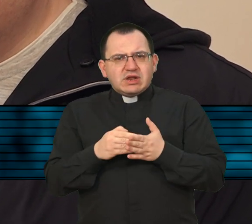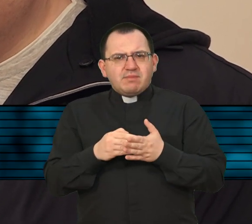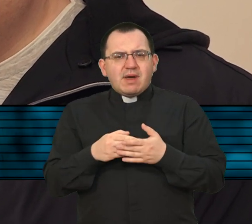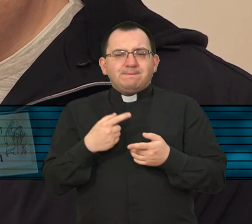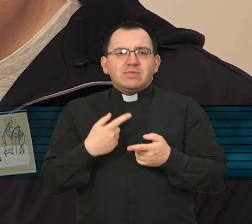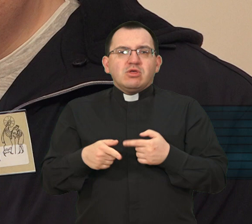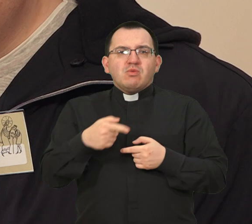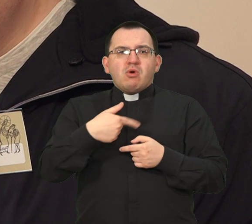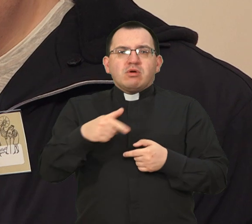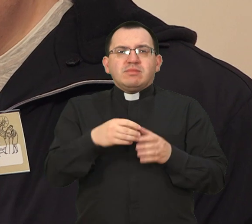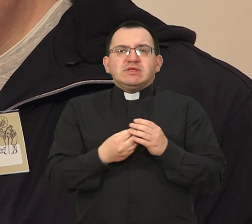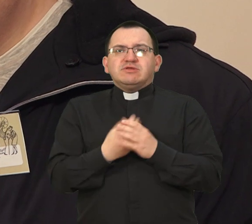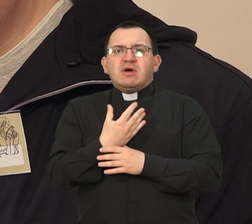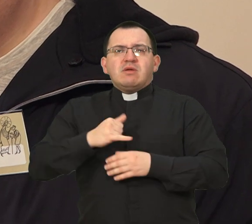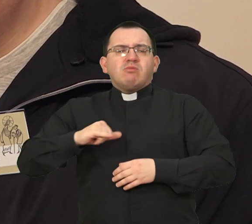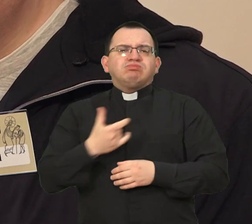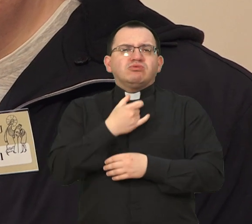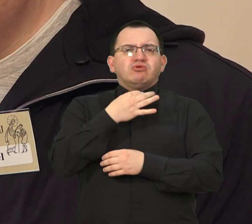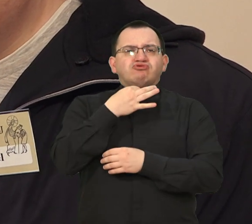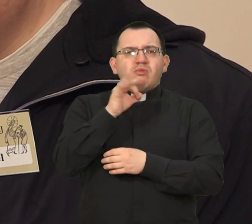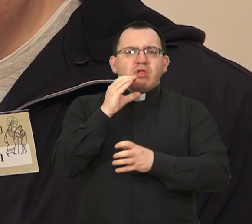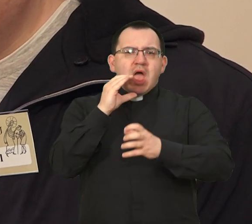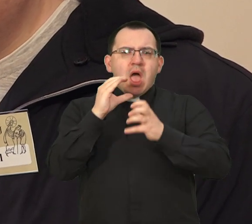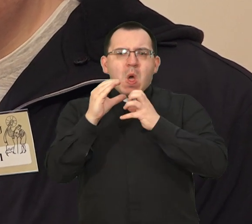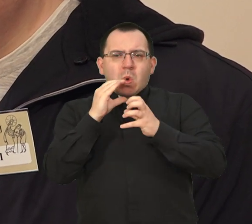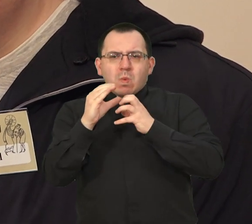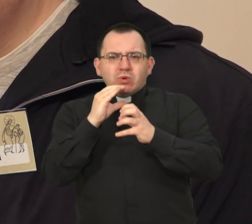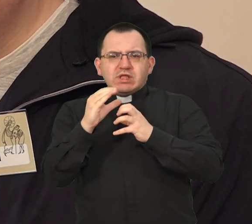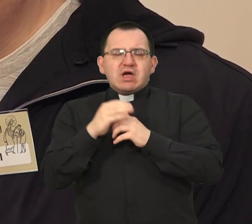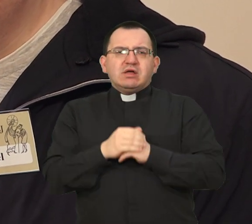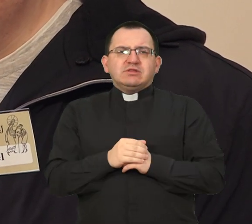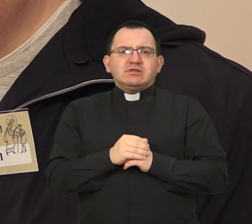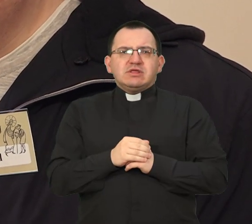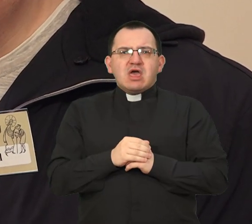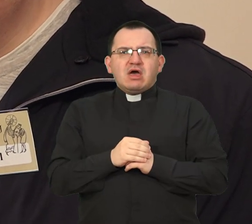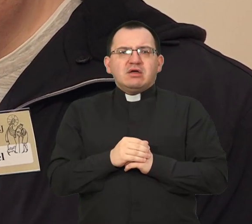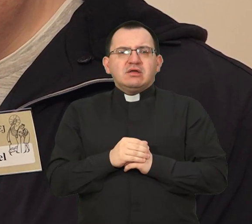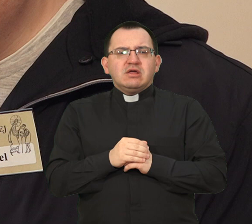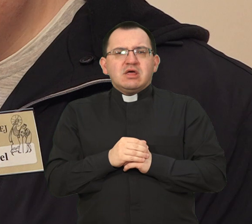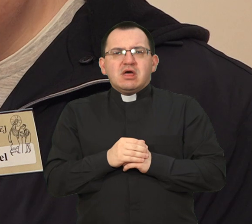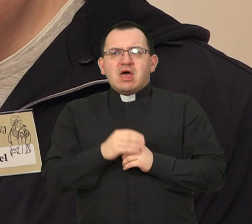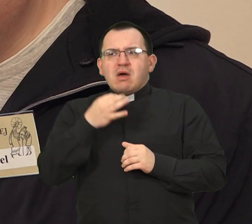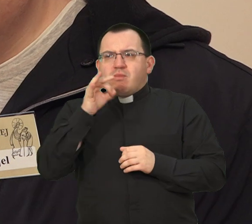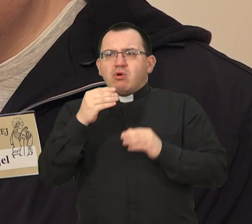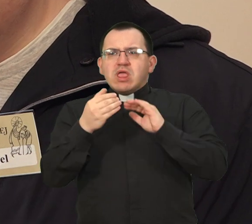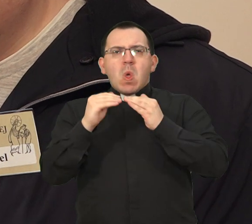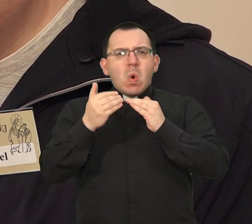još bolja komunikacijska klima. Odnosi su